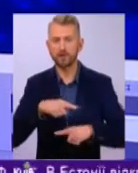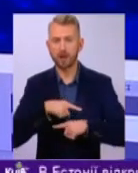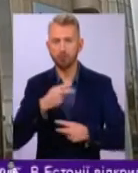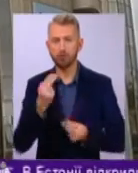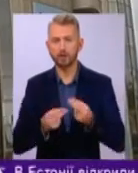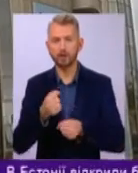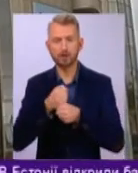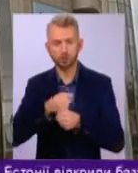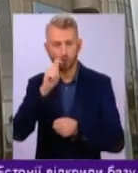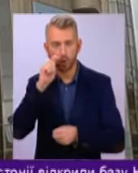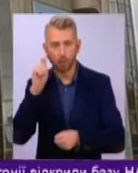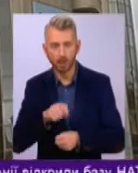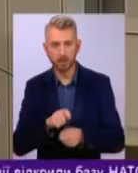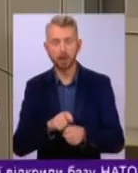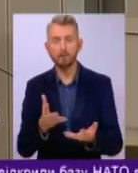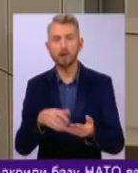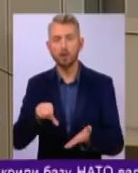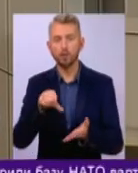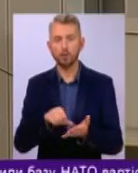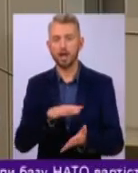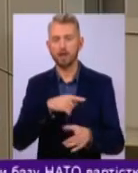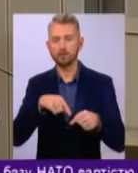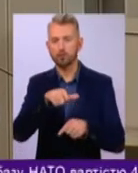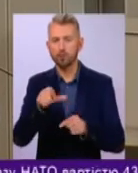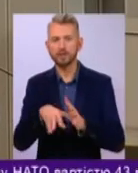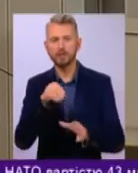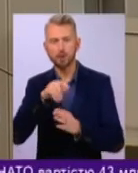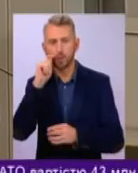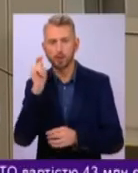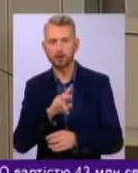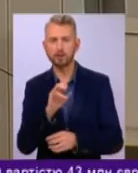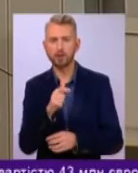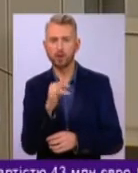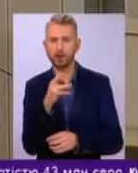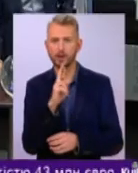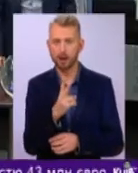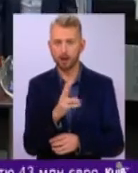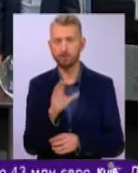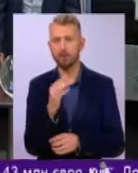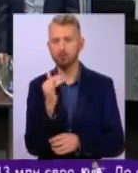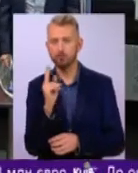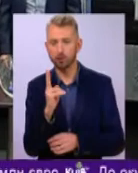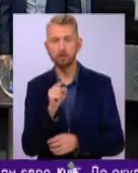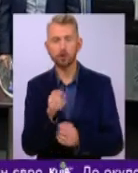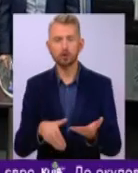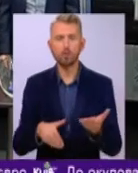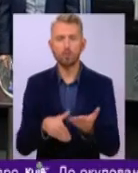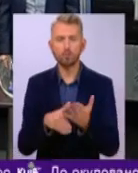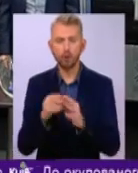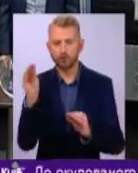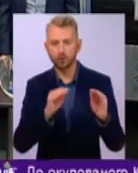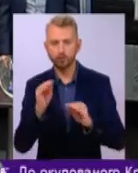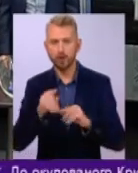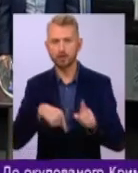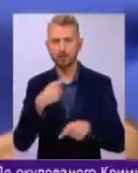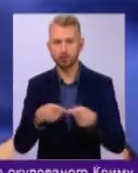розіграшу Кубка України. У церемонії взяли участь екс-футболісти збірної України Сергій Нагорняк і Владислав Ващук, які допомогли сформувати наступні